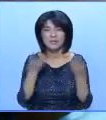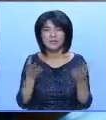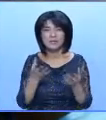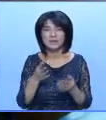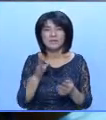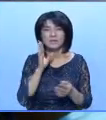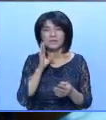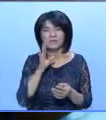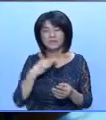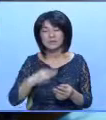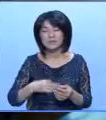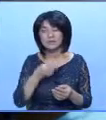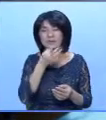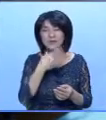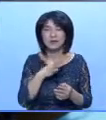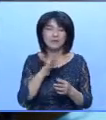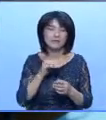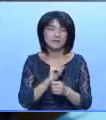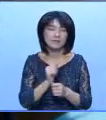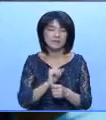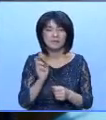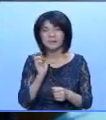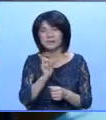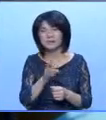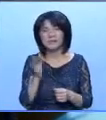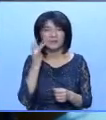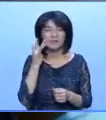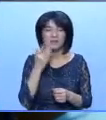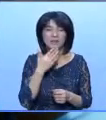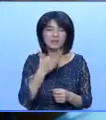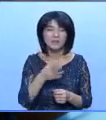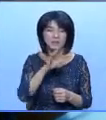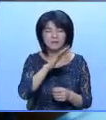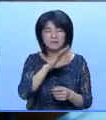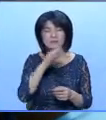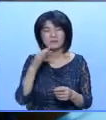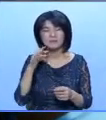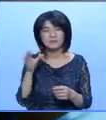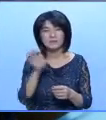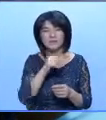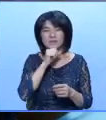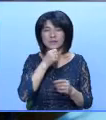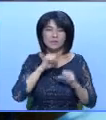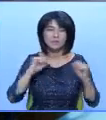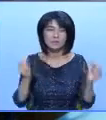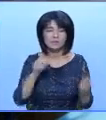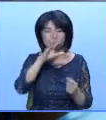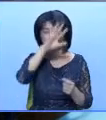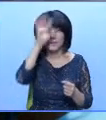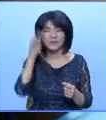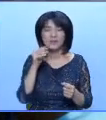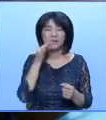қатты жақсы көреді. Ол үнемі Шырша, Аяз ата мен ақша қарды сұрайды. Мен трамвайда қаланы аралаймыз, сол кезде олар келеді деп